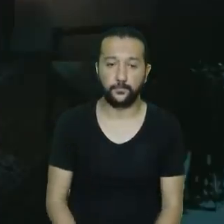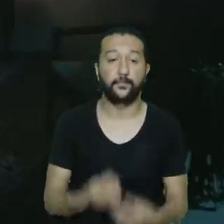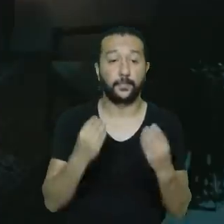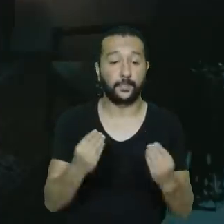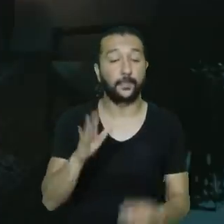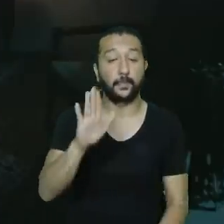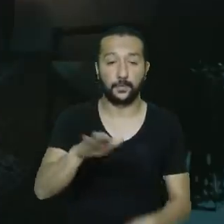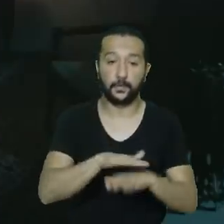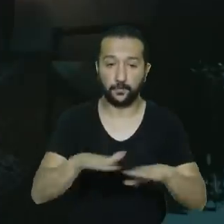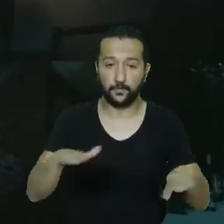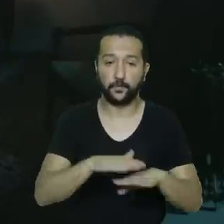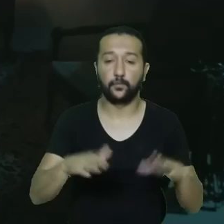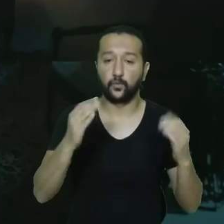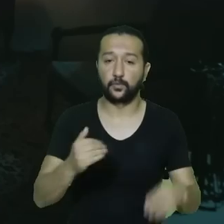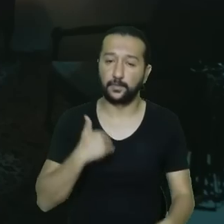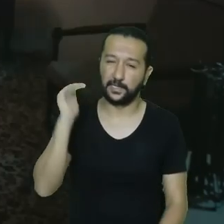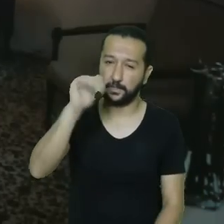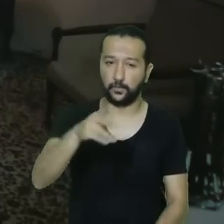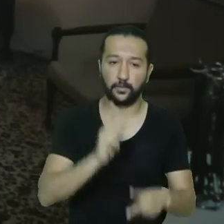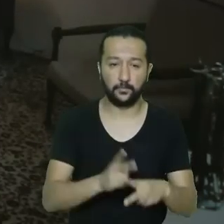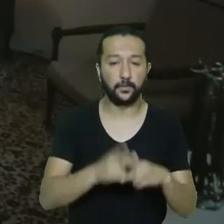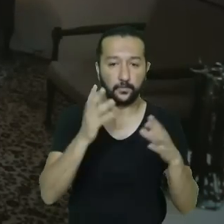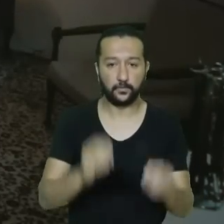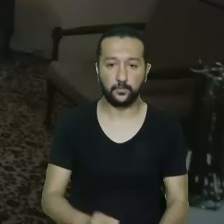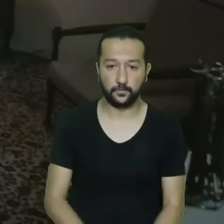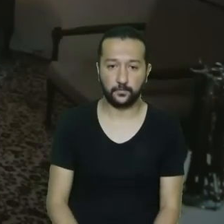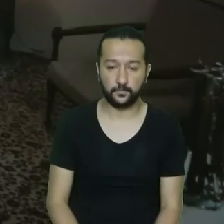İyi tamam. Tamam o zaman ben geliyorum hemen tamam.